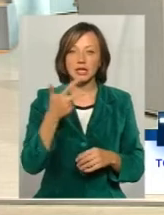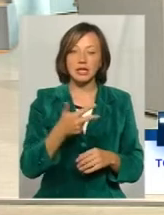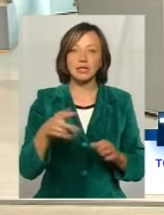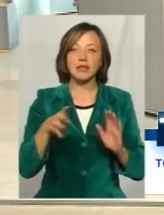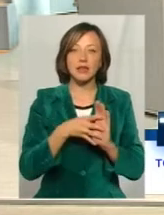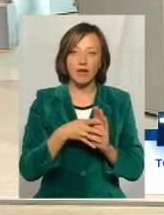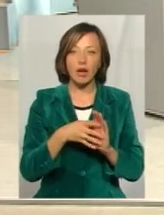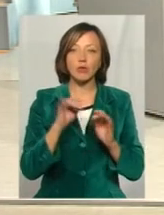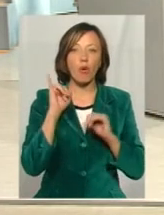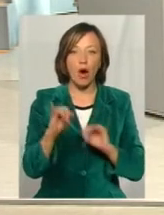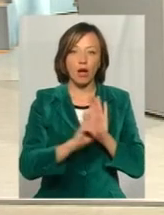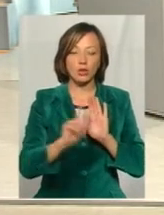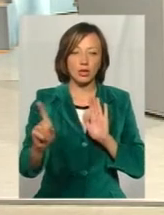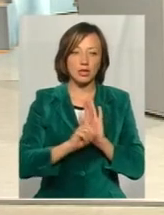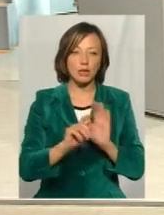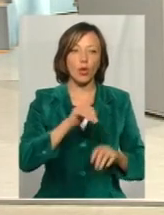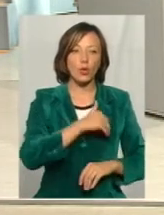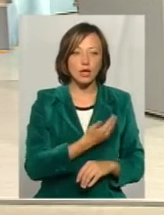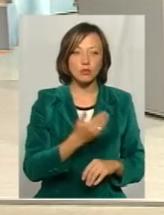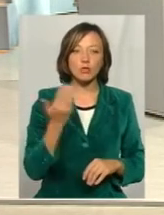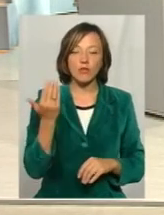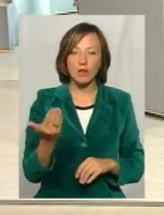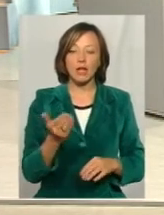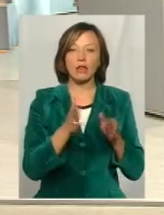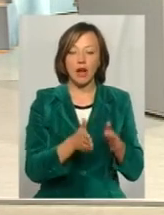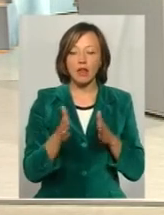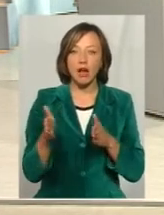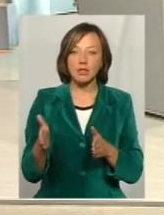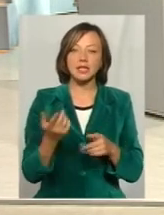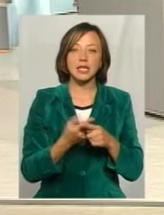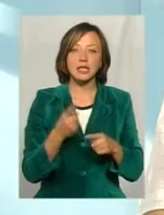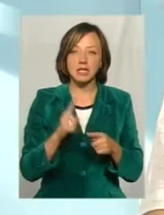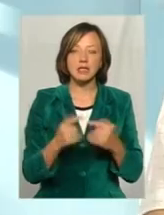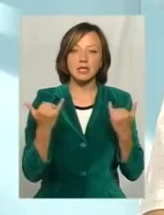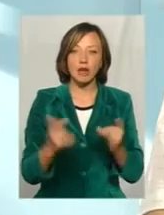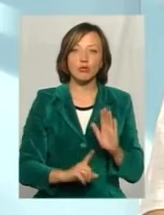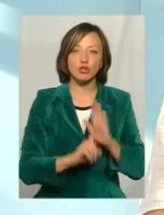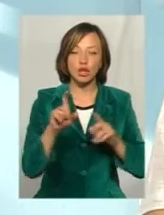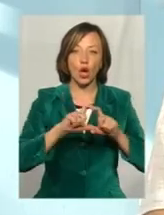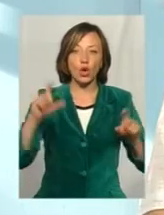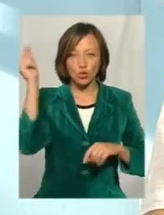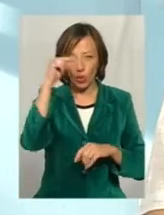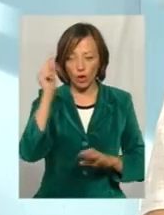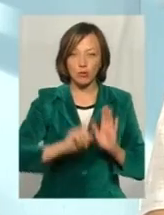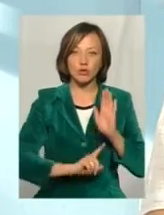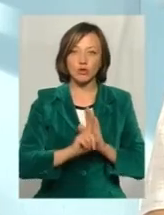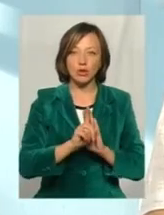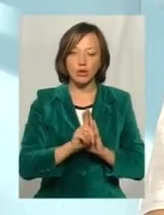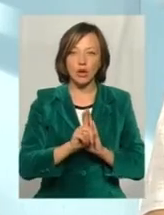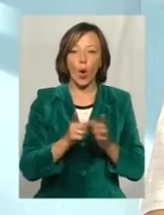їздить також погано. Угу. Хотілося б, щоб ви якось наладили, тому що це зараз почнеться школа, почнуться